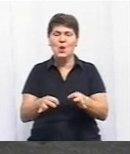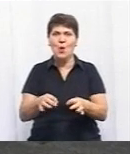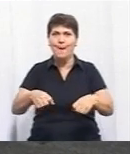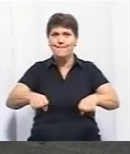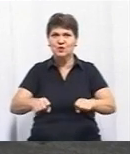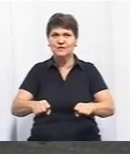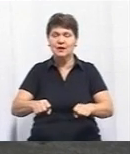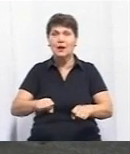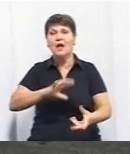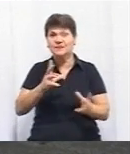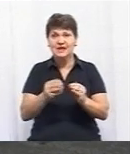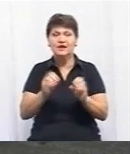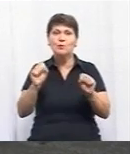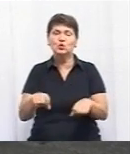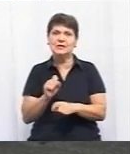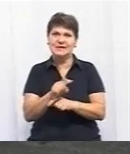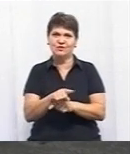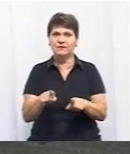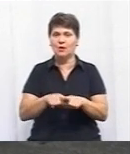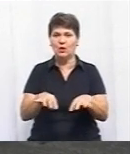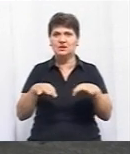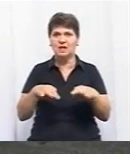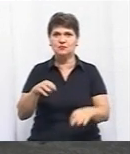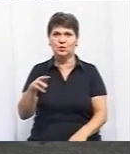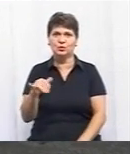І взагалі, чи можливо замовлення такого транспорту?